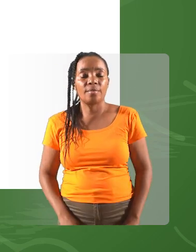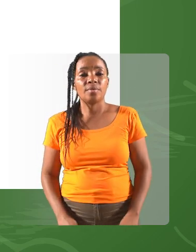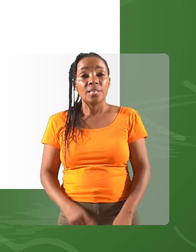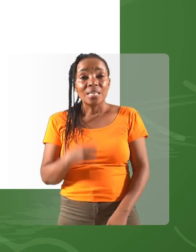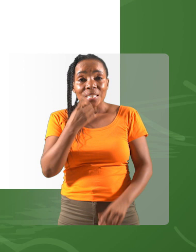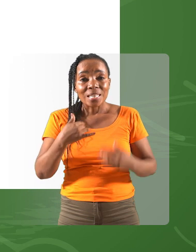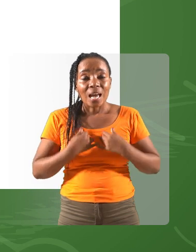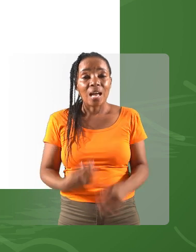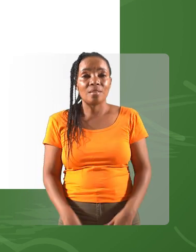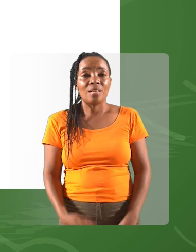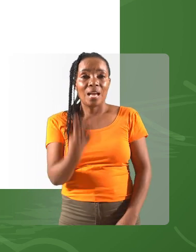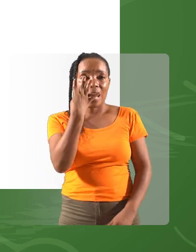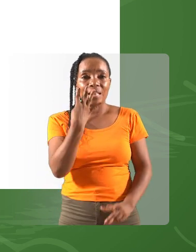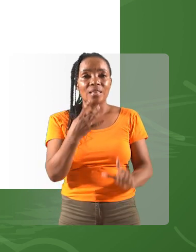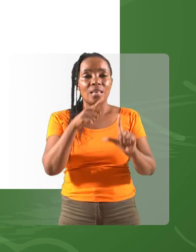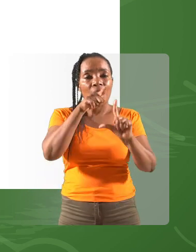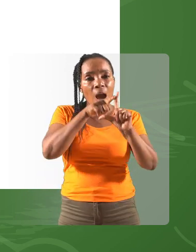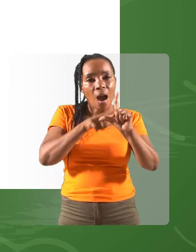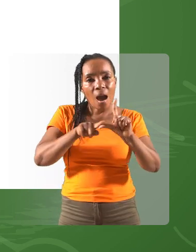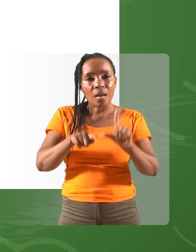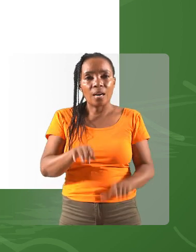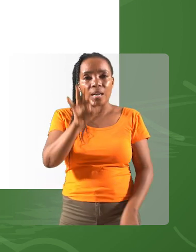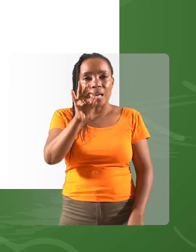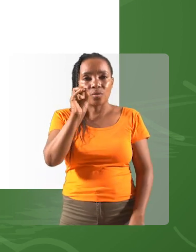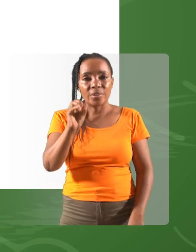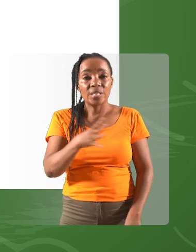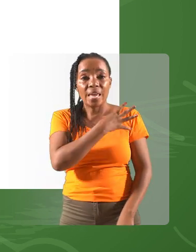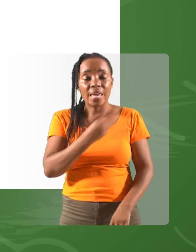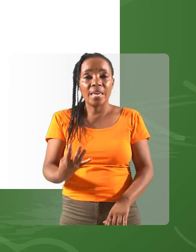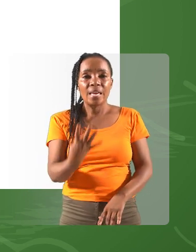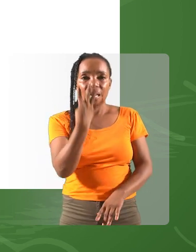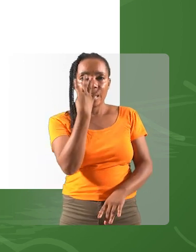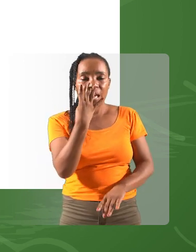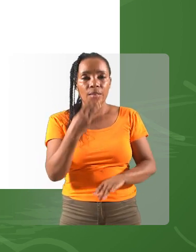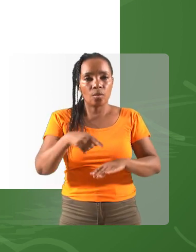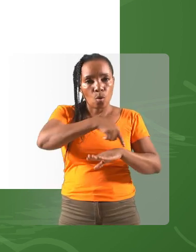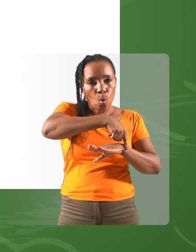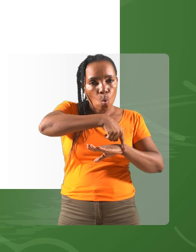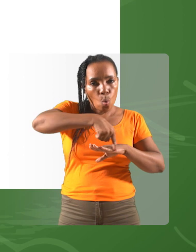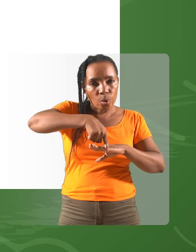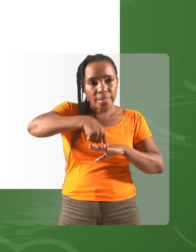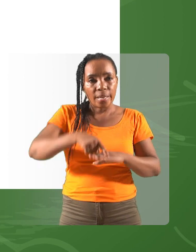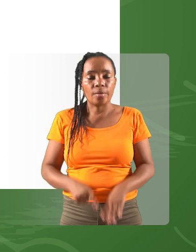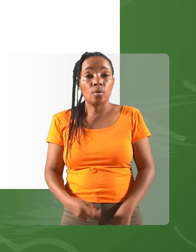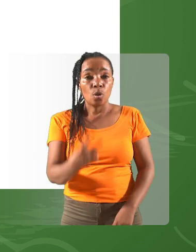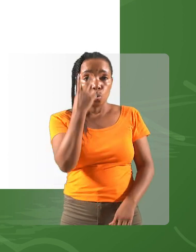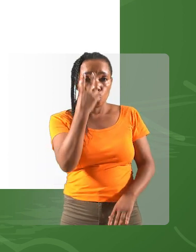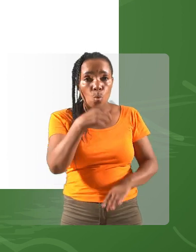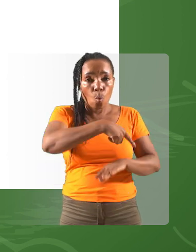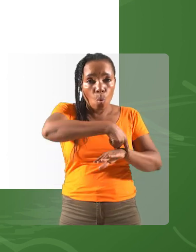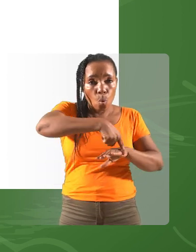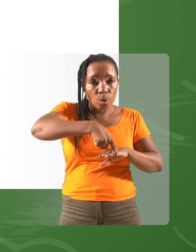géométrique qui a 4 angles droits et 4 côtés, dont 2